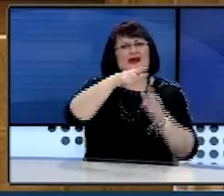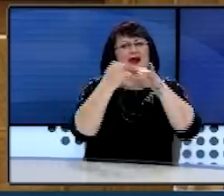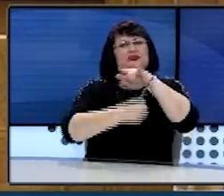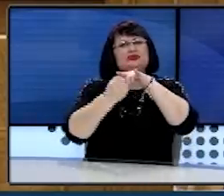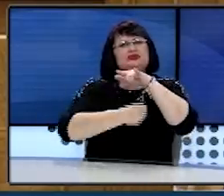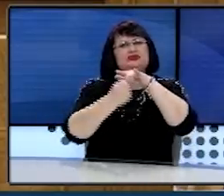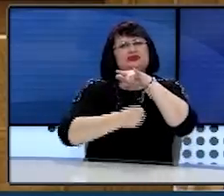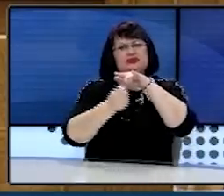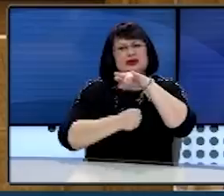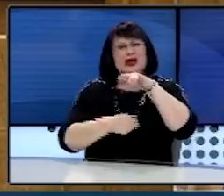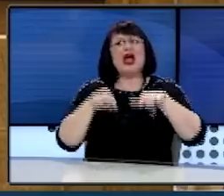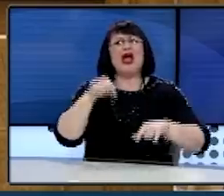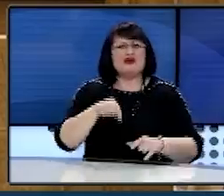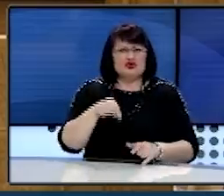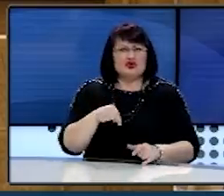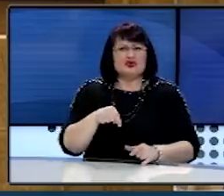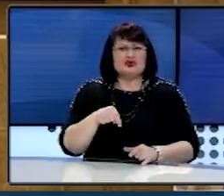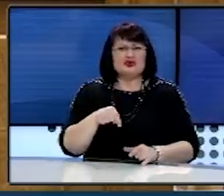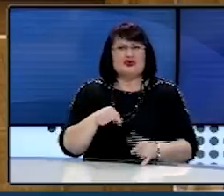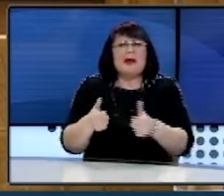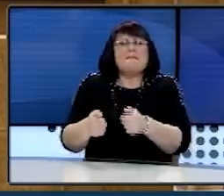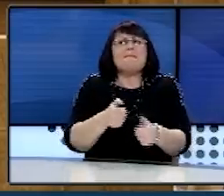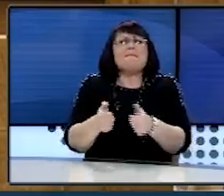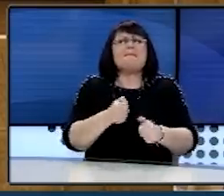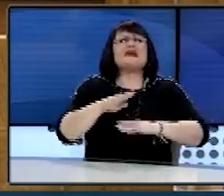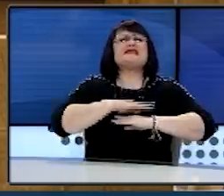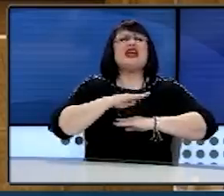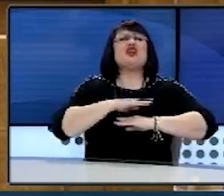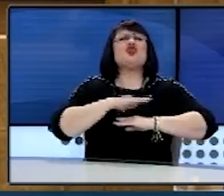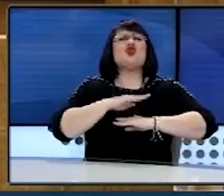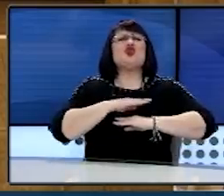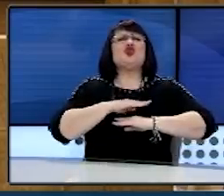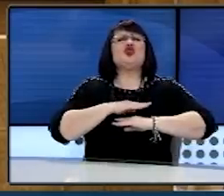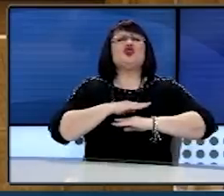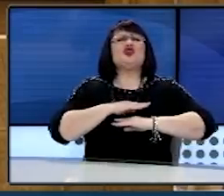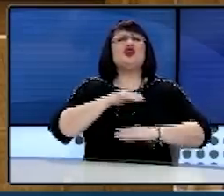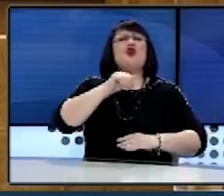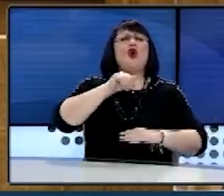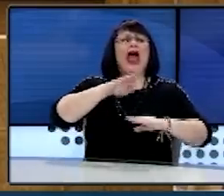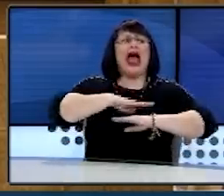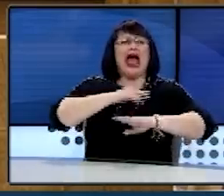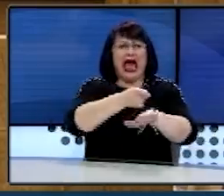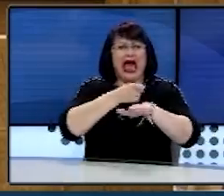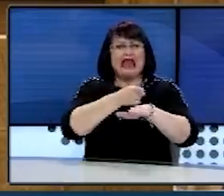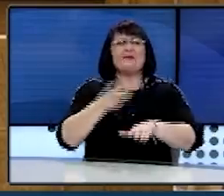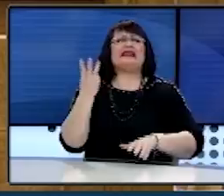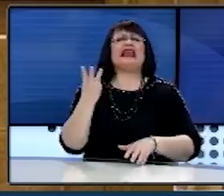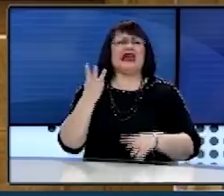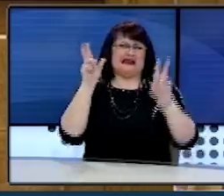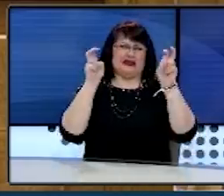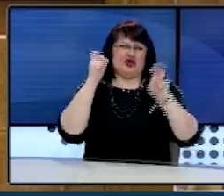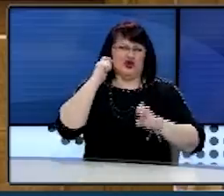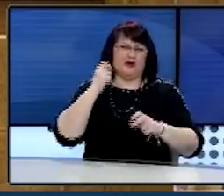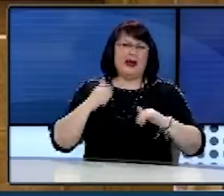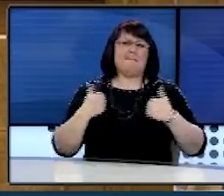και να αποφεύγει τα πυρά, αποδείχτηκε ότι ήταν από παιγνίδι στρατιωτικής προσομοίωσης, Άρμα 3 λέγεται. Πλάνα που προβλήθηκαν